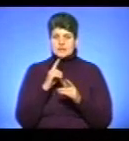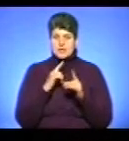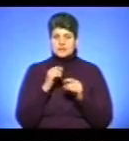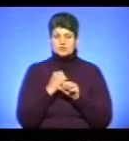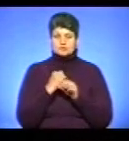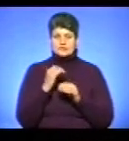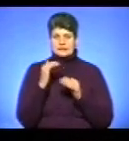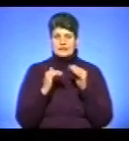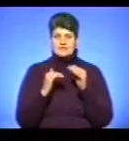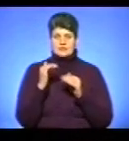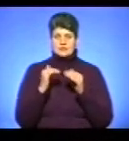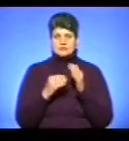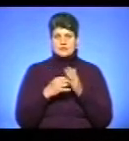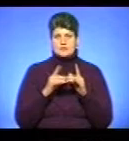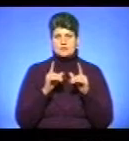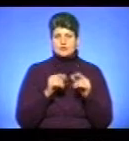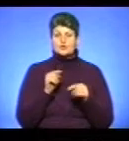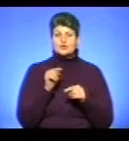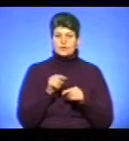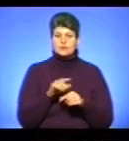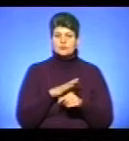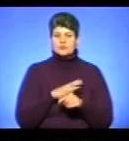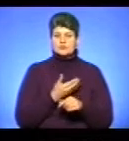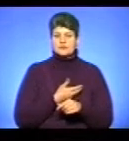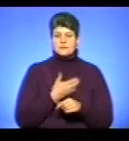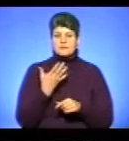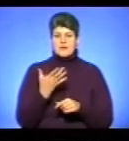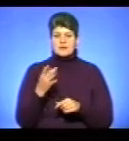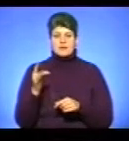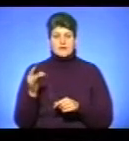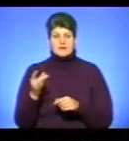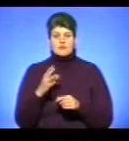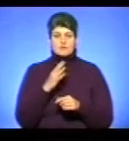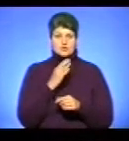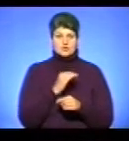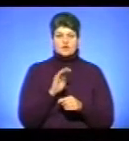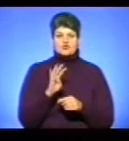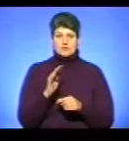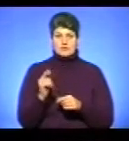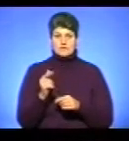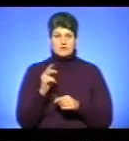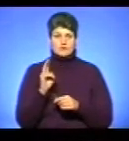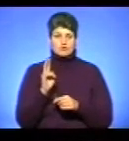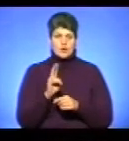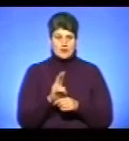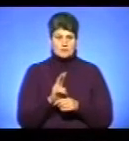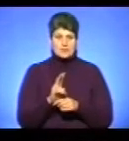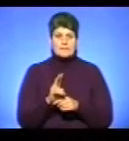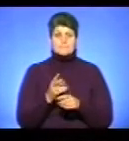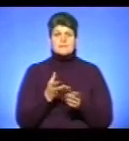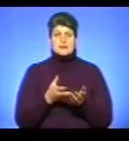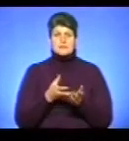диференційований тариф на проїзд. Тоді він становив готівкою 5 гривень у маршрутках і 4 гривні у тролейбусах. При